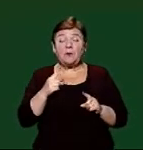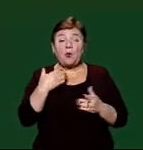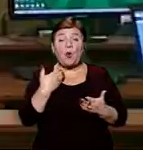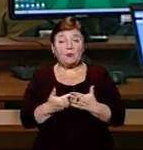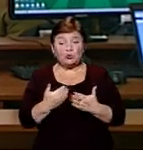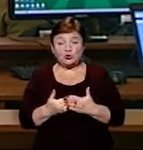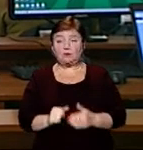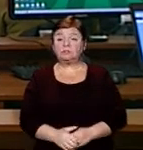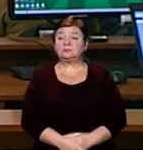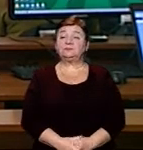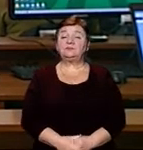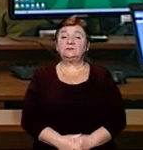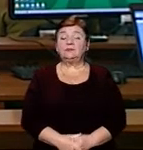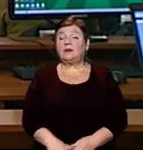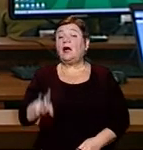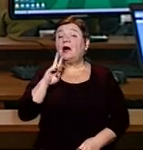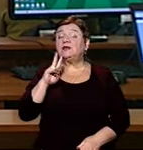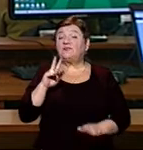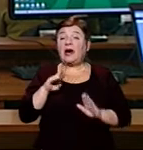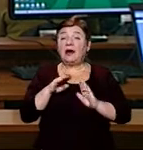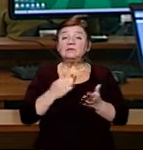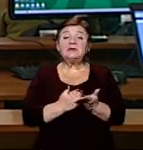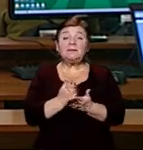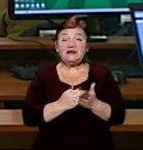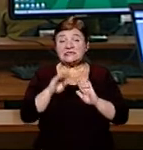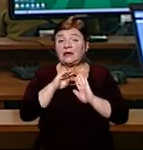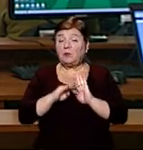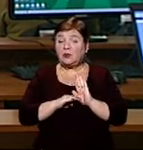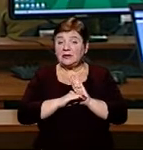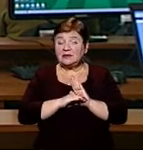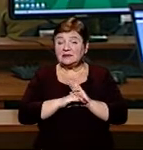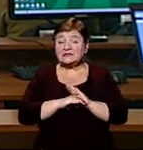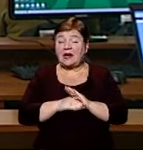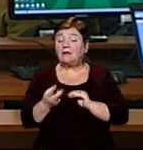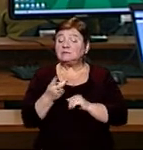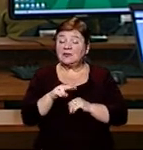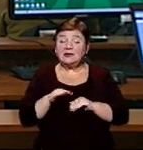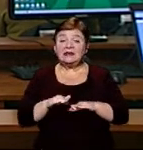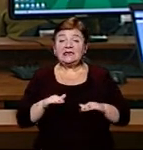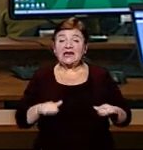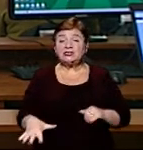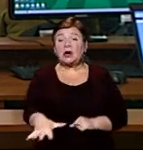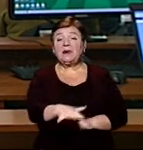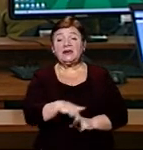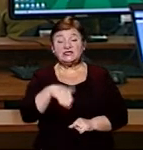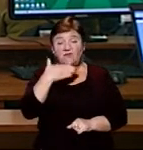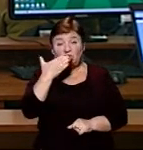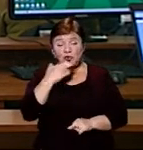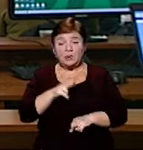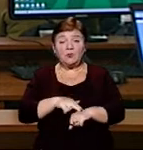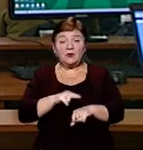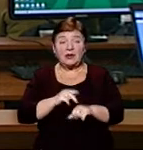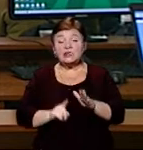підозру. Два адмінпротоколи за перебування на дитячих майданчиках склали правоохоронці в Ужгороді з